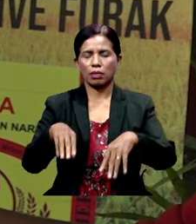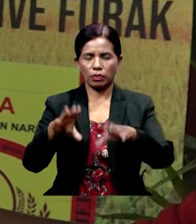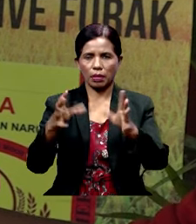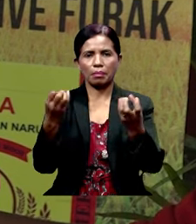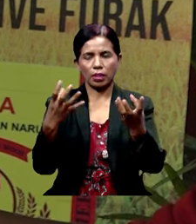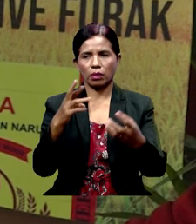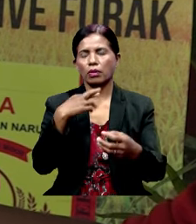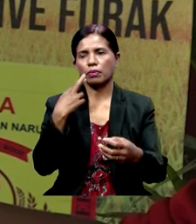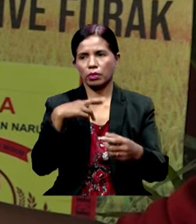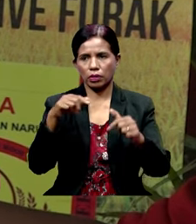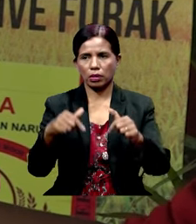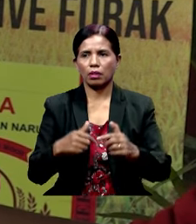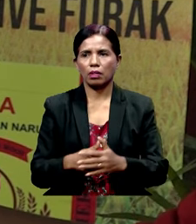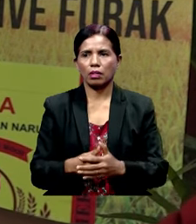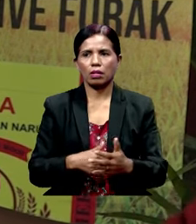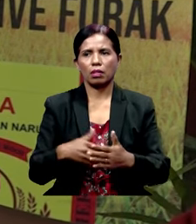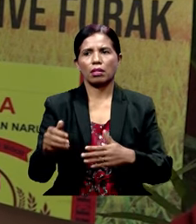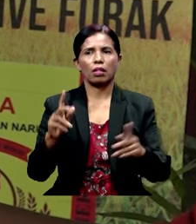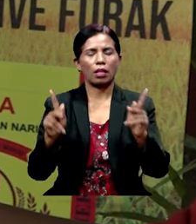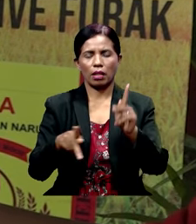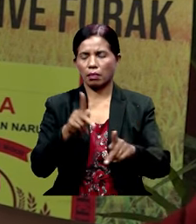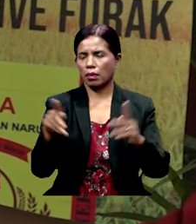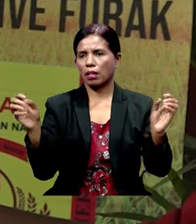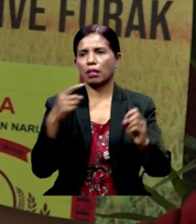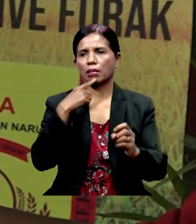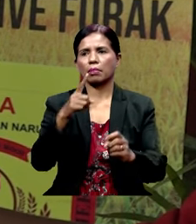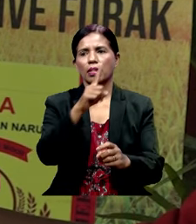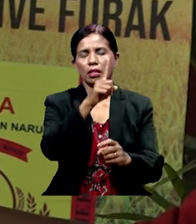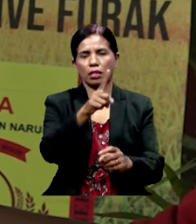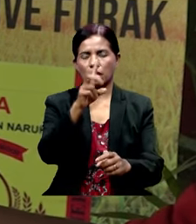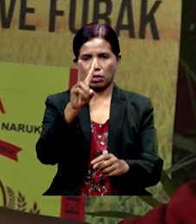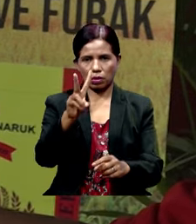ambarakona, dalam barak emang lah kestiona si ida rua mak